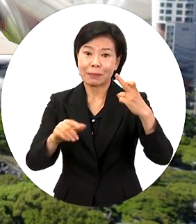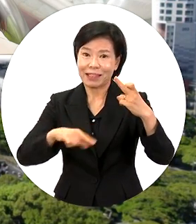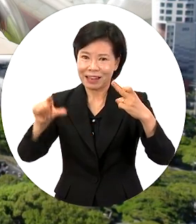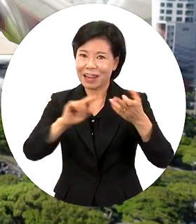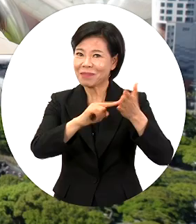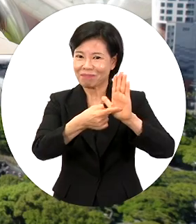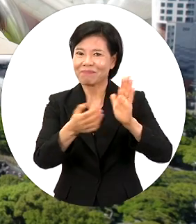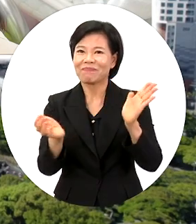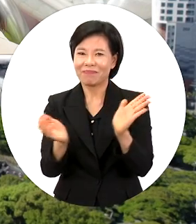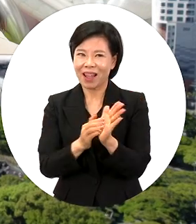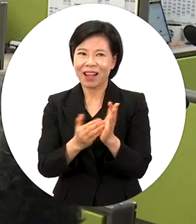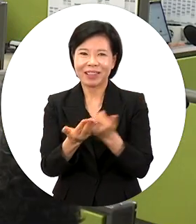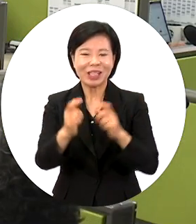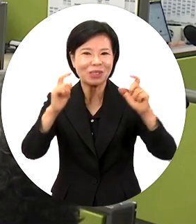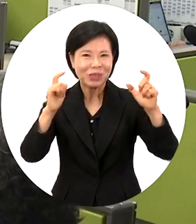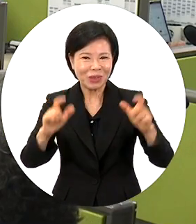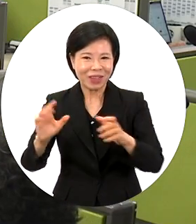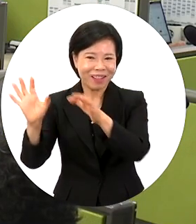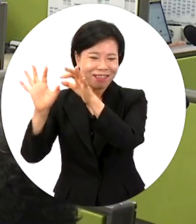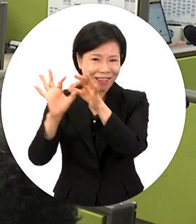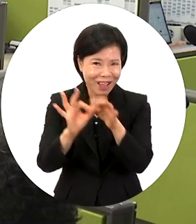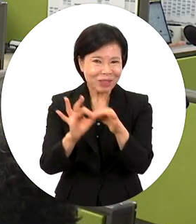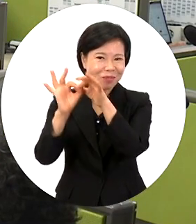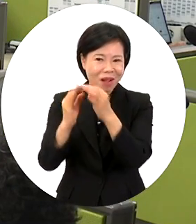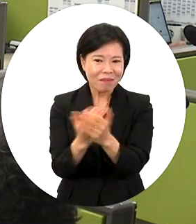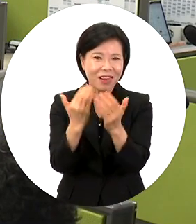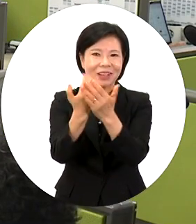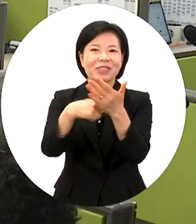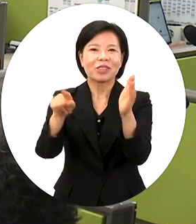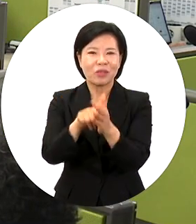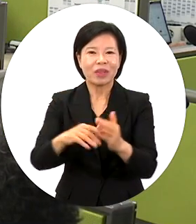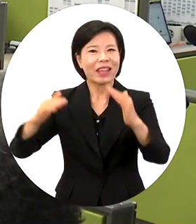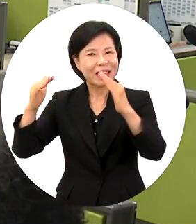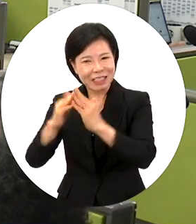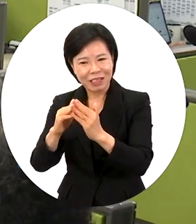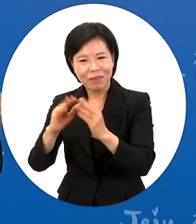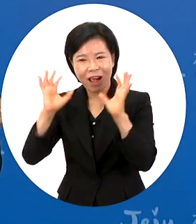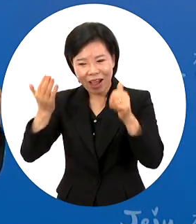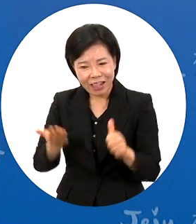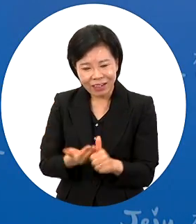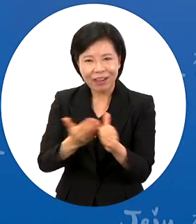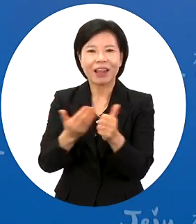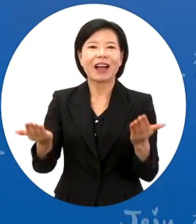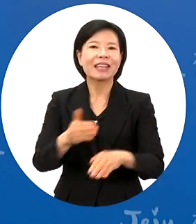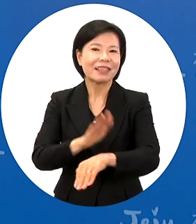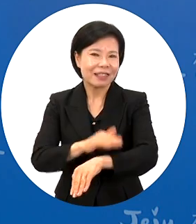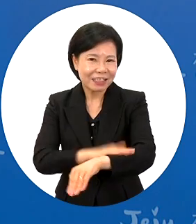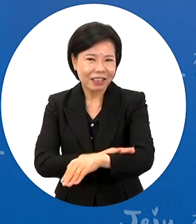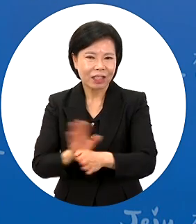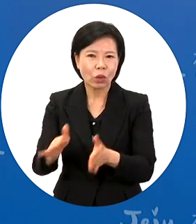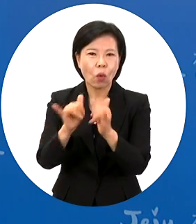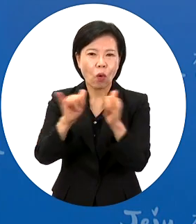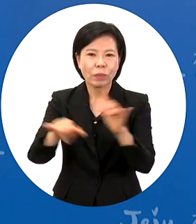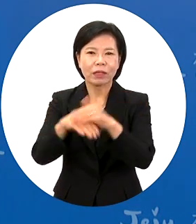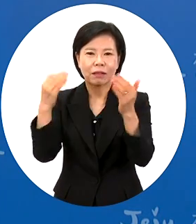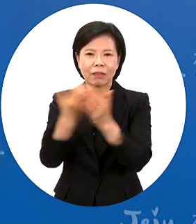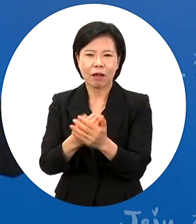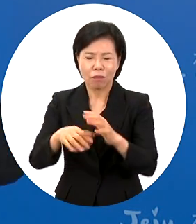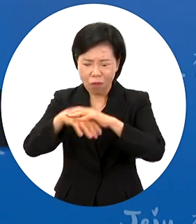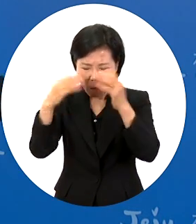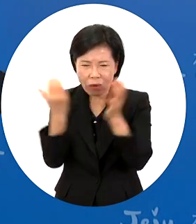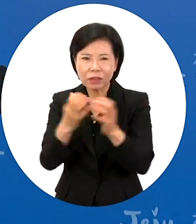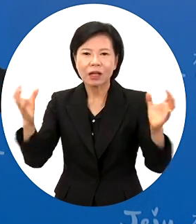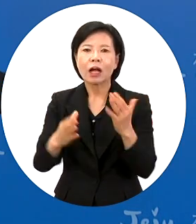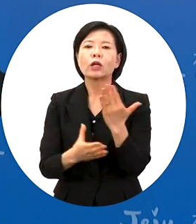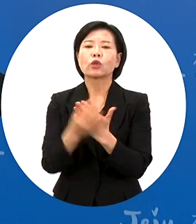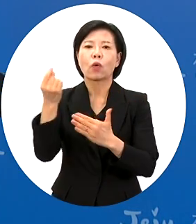12일 발표했는데요. 제주도의 지속가능 발전을 위해 주거, 육아, 일자리 등 도민의